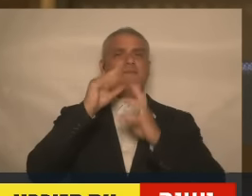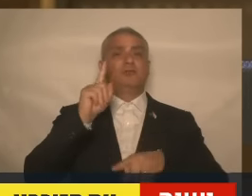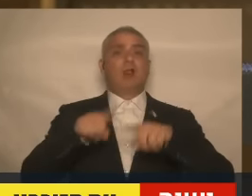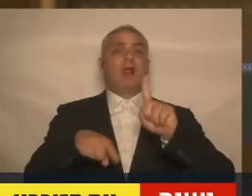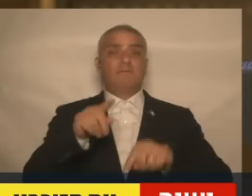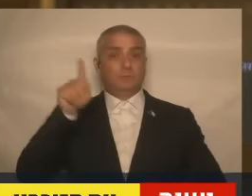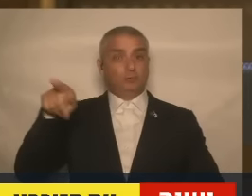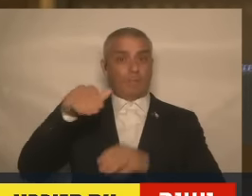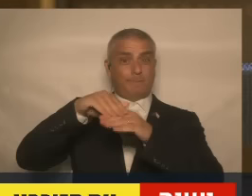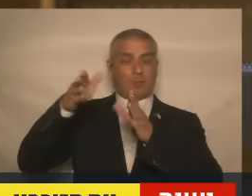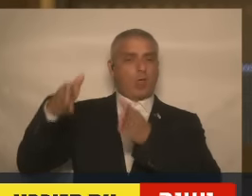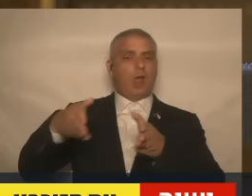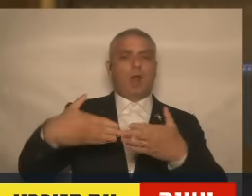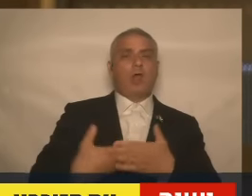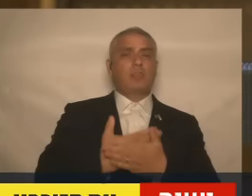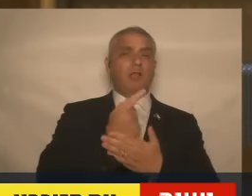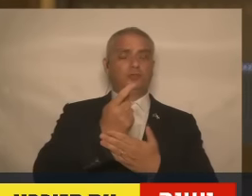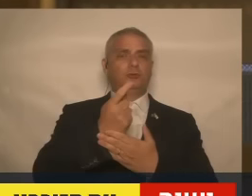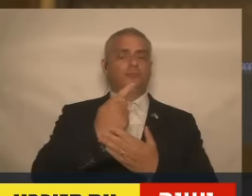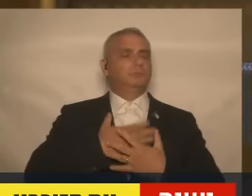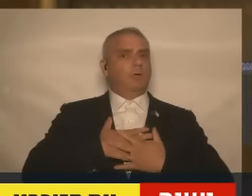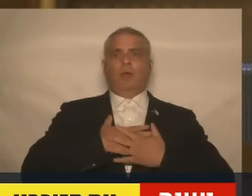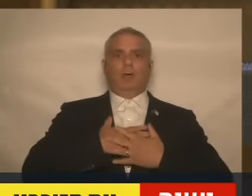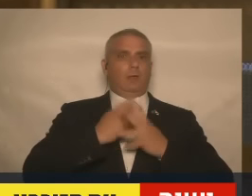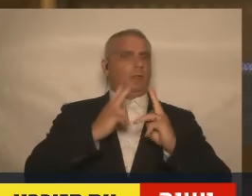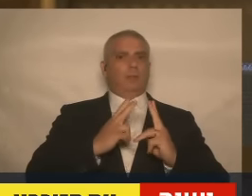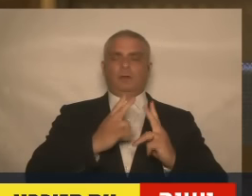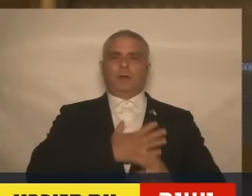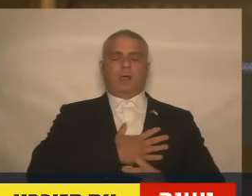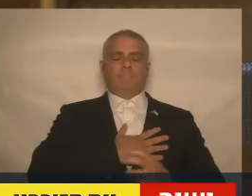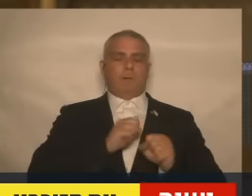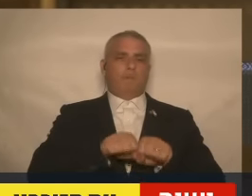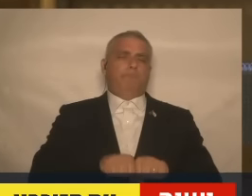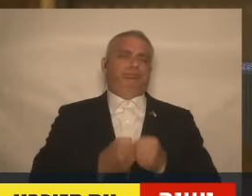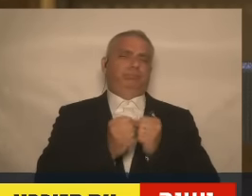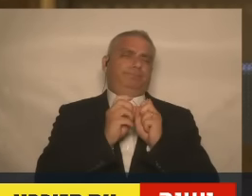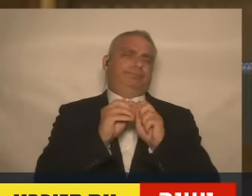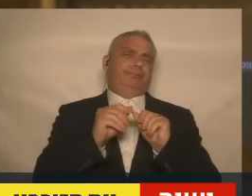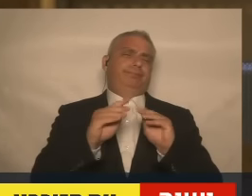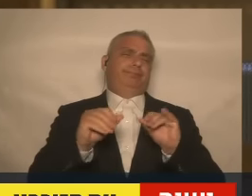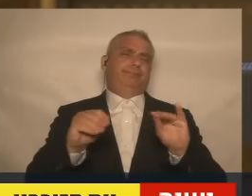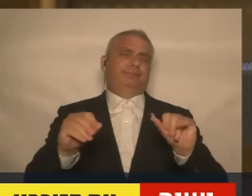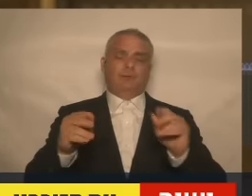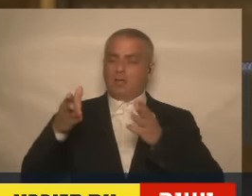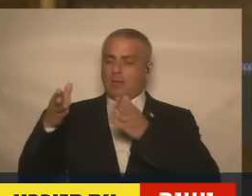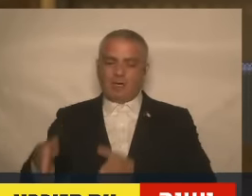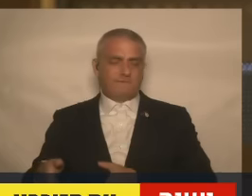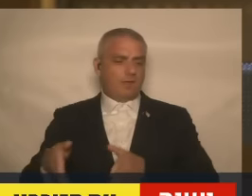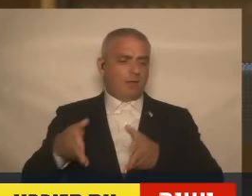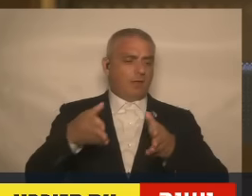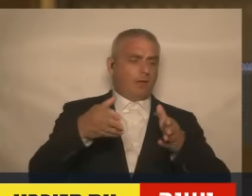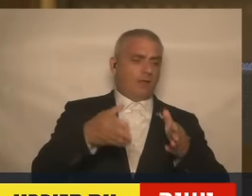רגעים שם בחלקות החדשות שהנשימה נעתקת והלב מתנפץ לרסיסים. קבר ליאב